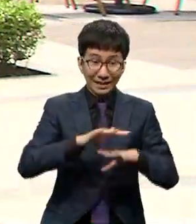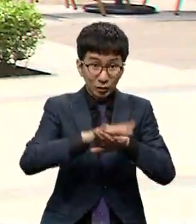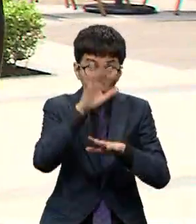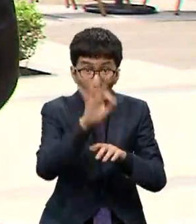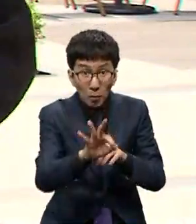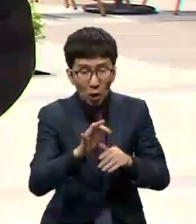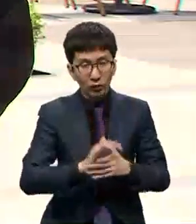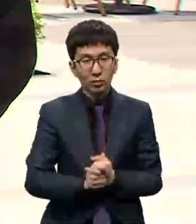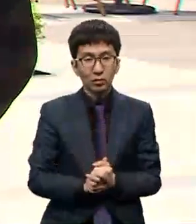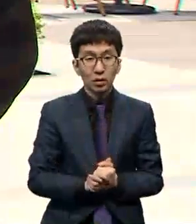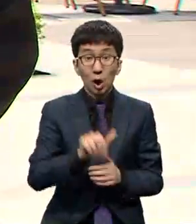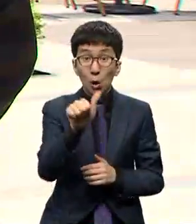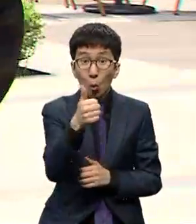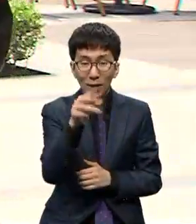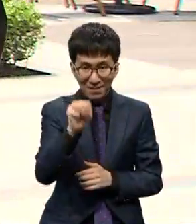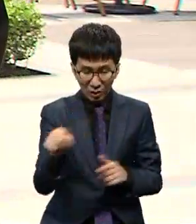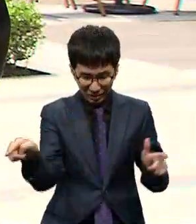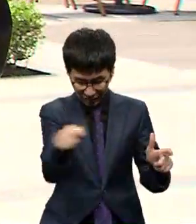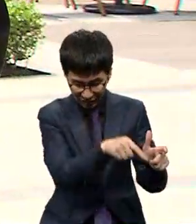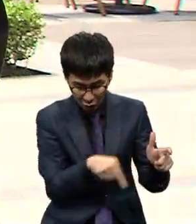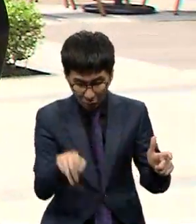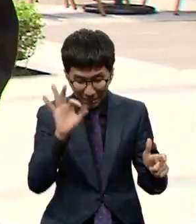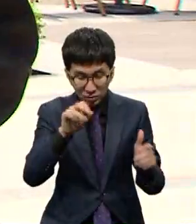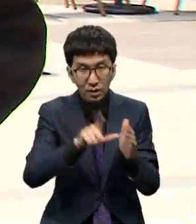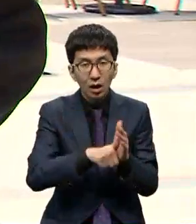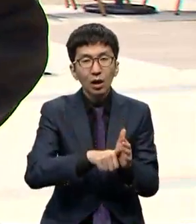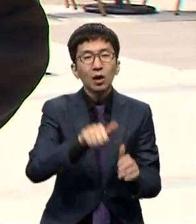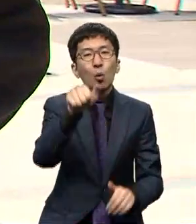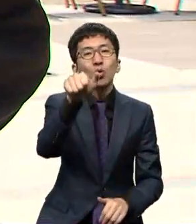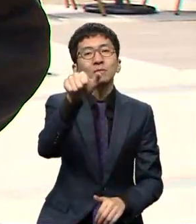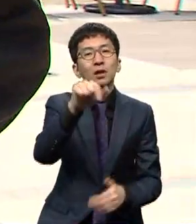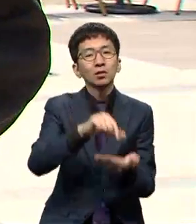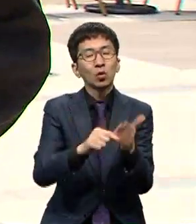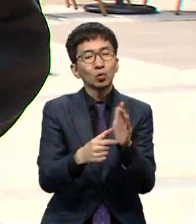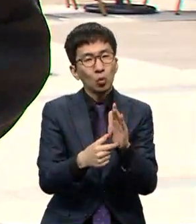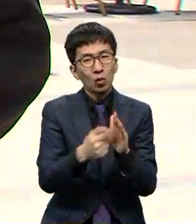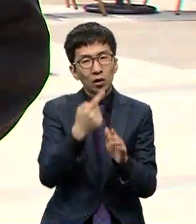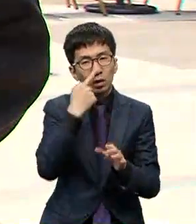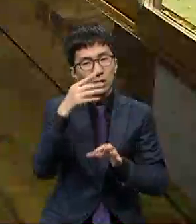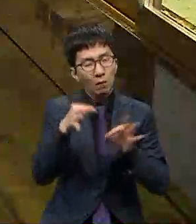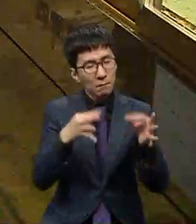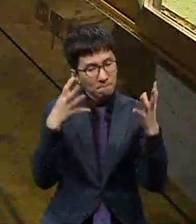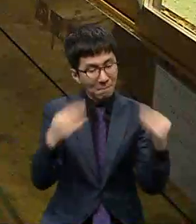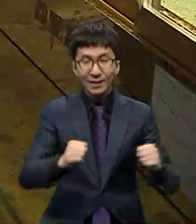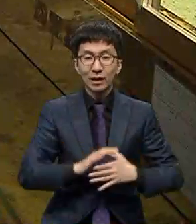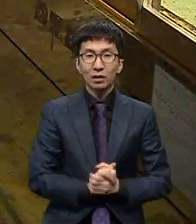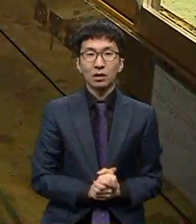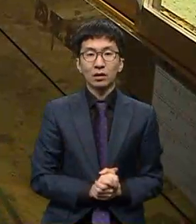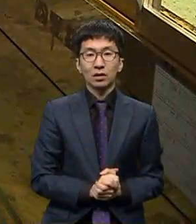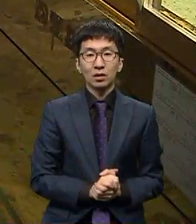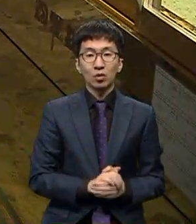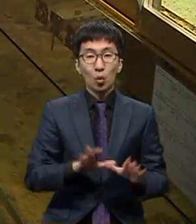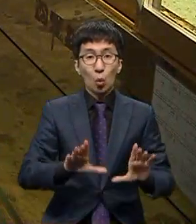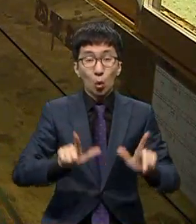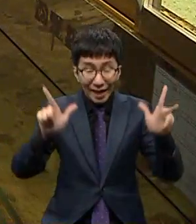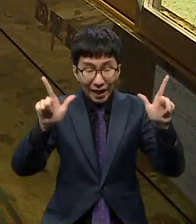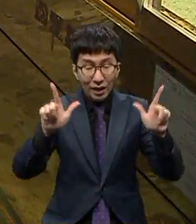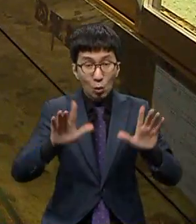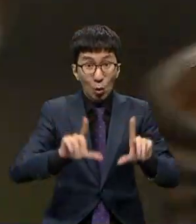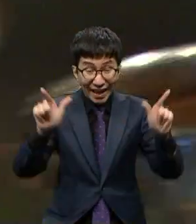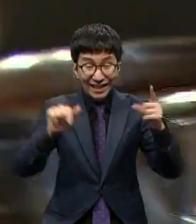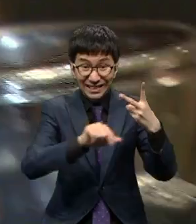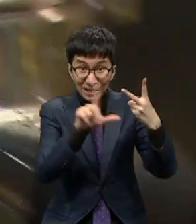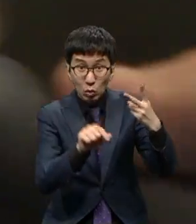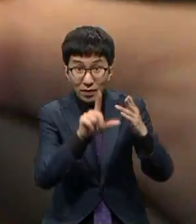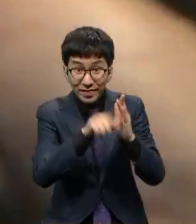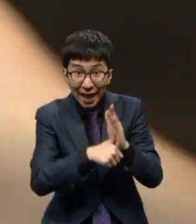살펴보면 반경 500m 내에 50개가 넘는 카페를 찾아볼 수 있습니다. 올해 2월 기준 전국의 커피점은